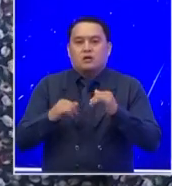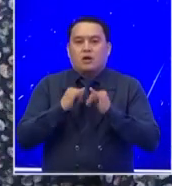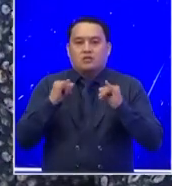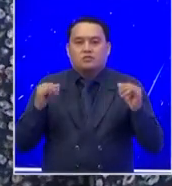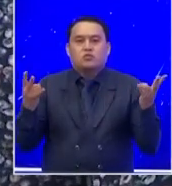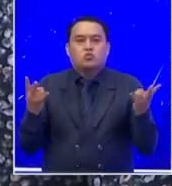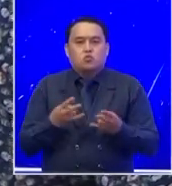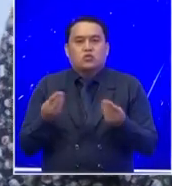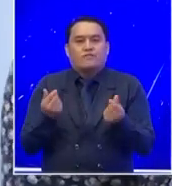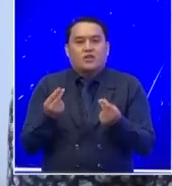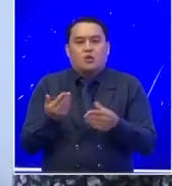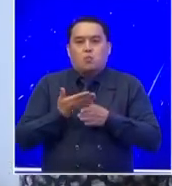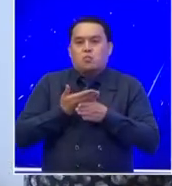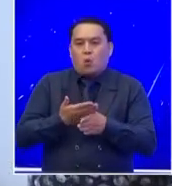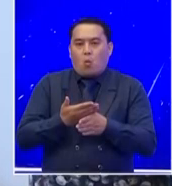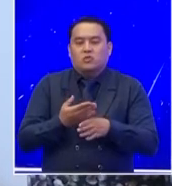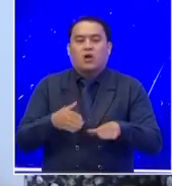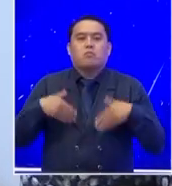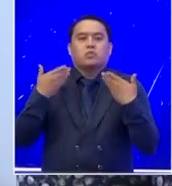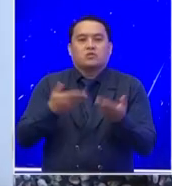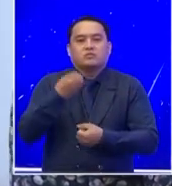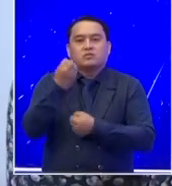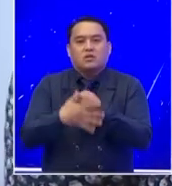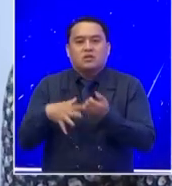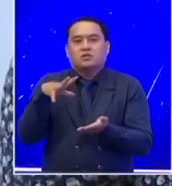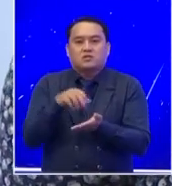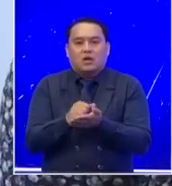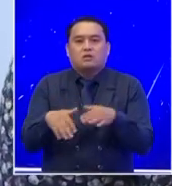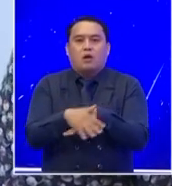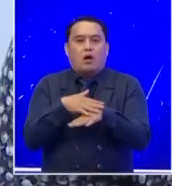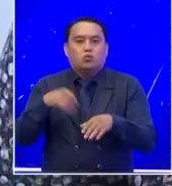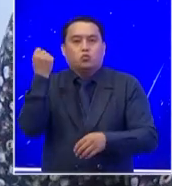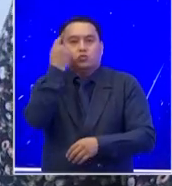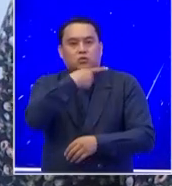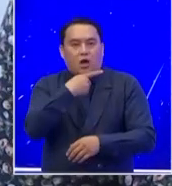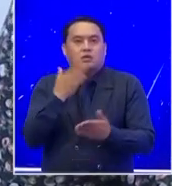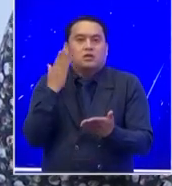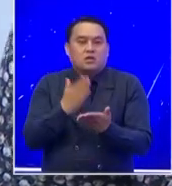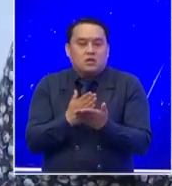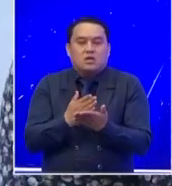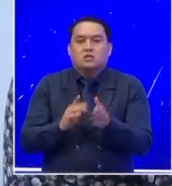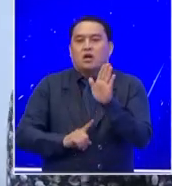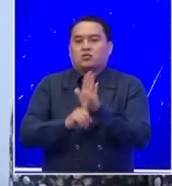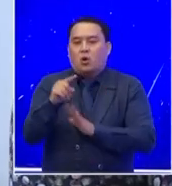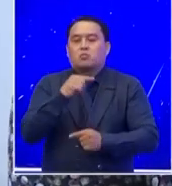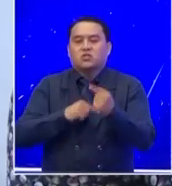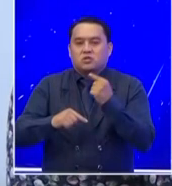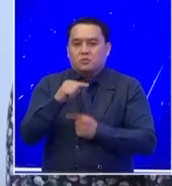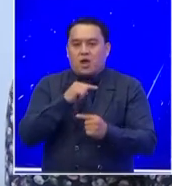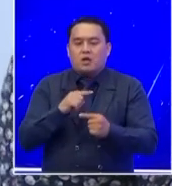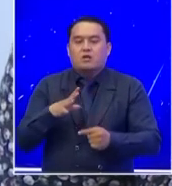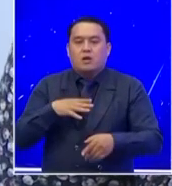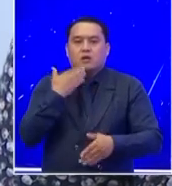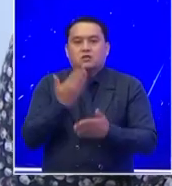нам необходима финансовая помощь. Потому я обратилась в Центр занятости населения, чтобы узнать, какие есть механизмы для начинающих предпринимателей.